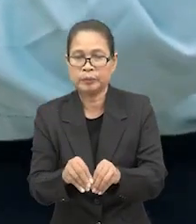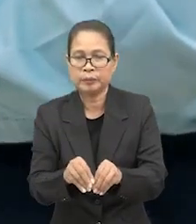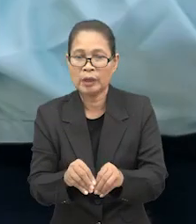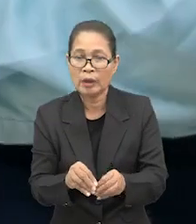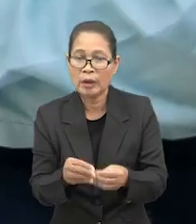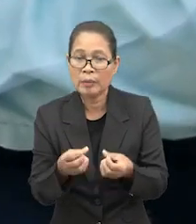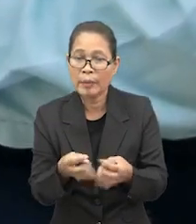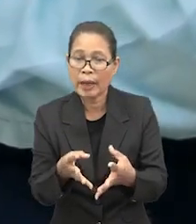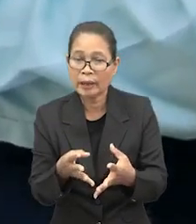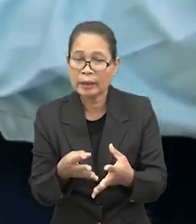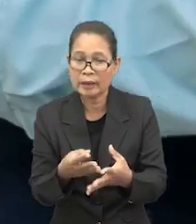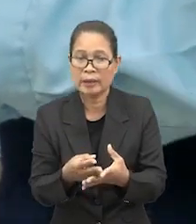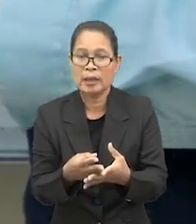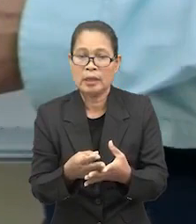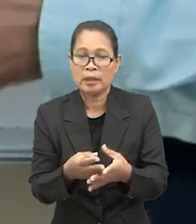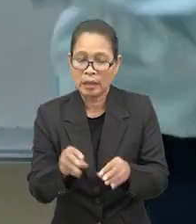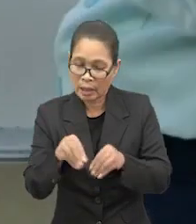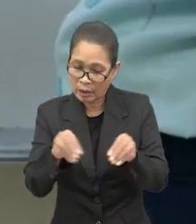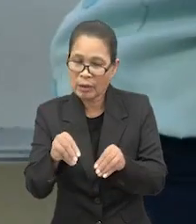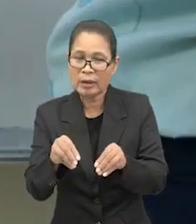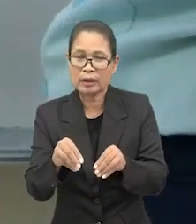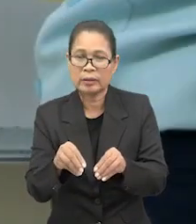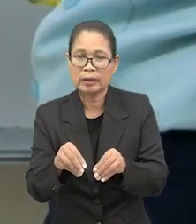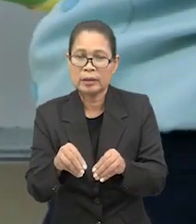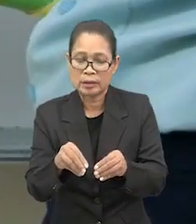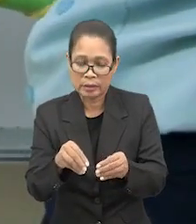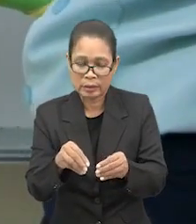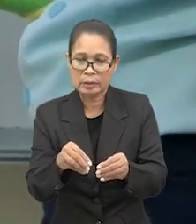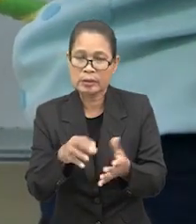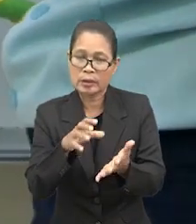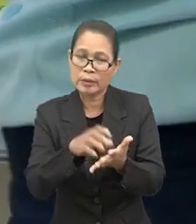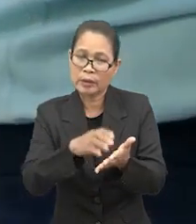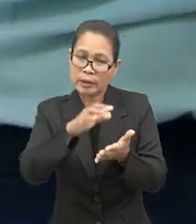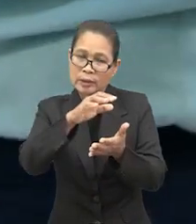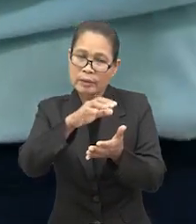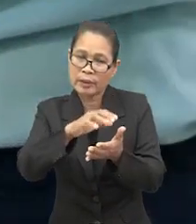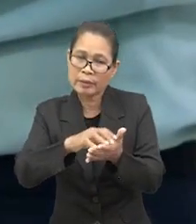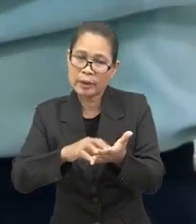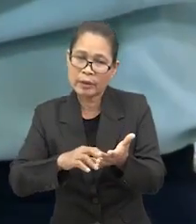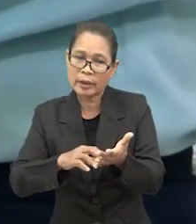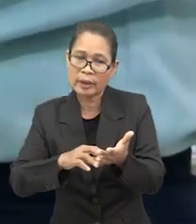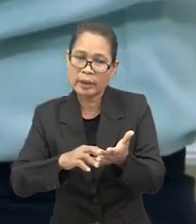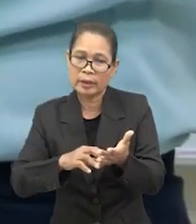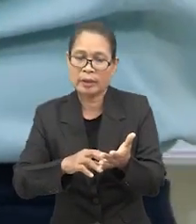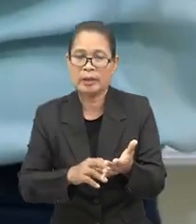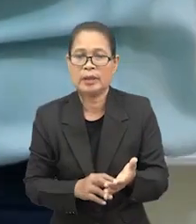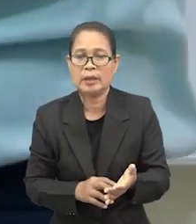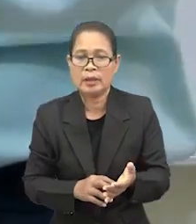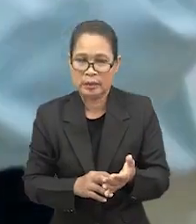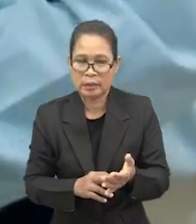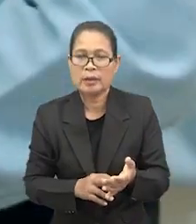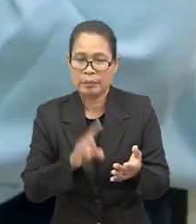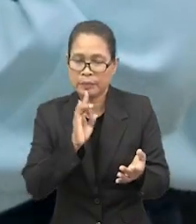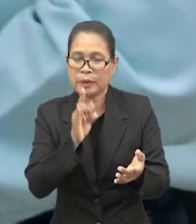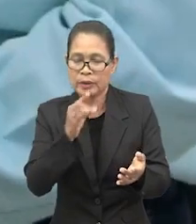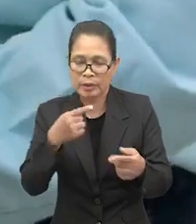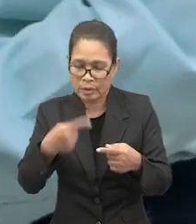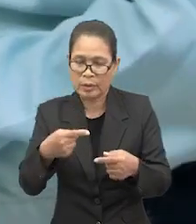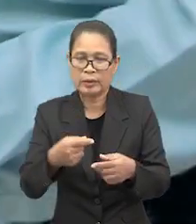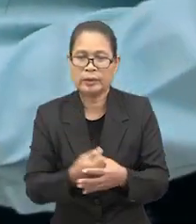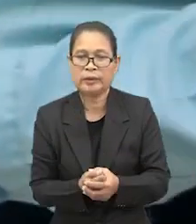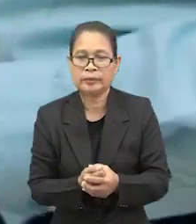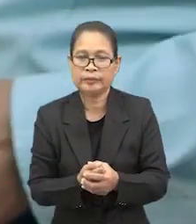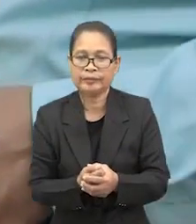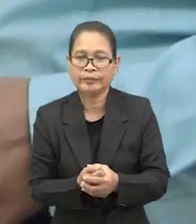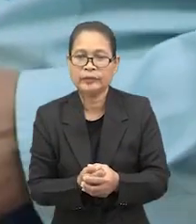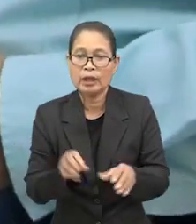quát ban lụ ọ chẳng lụ ọ đội môn môn chẳng cả nà lụ chùm nôn nâng cứ nâng thòi chẳng